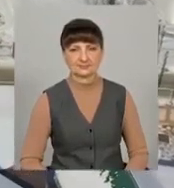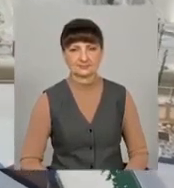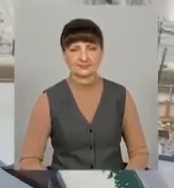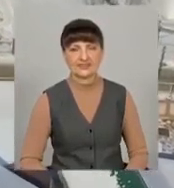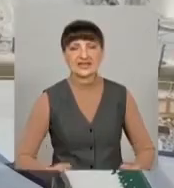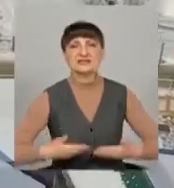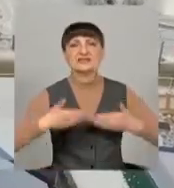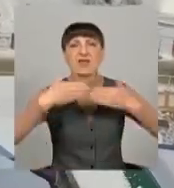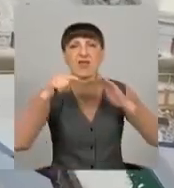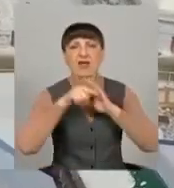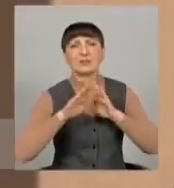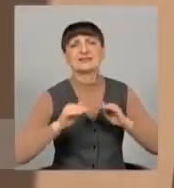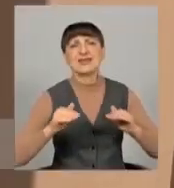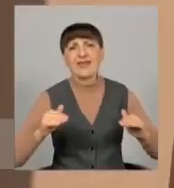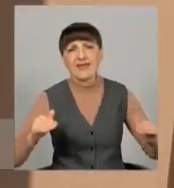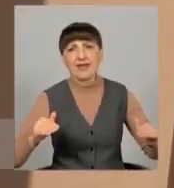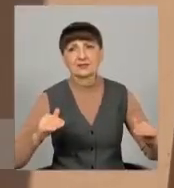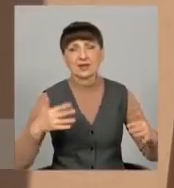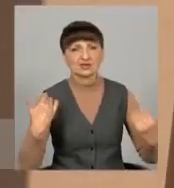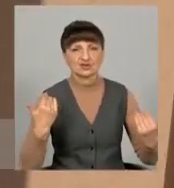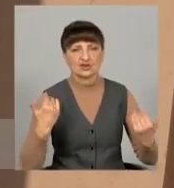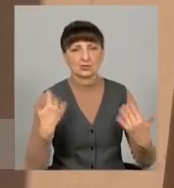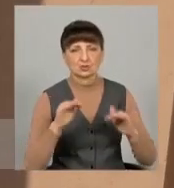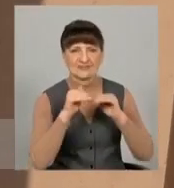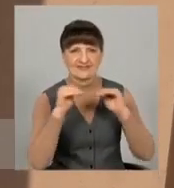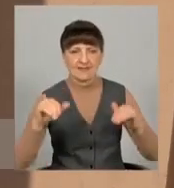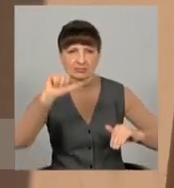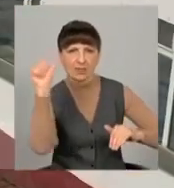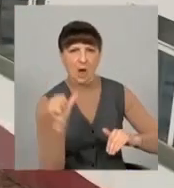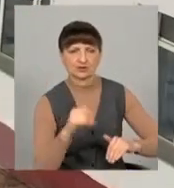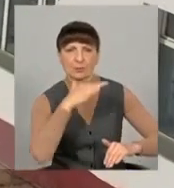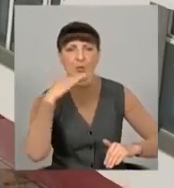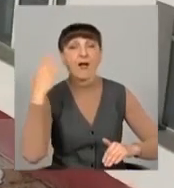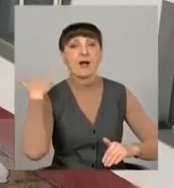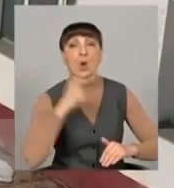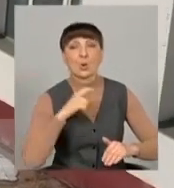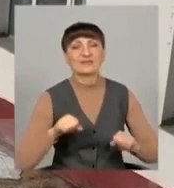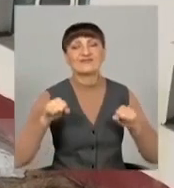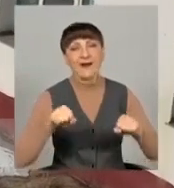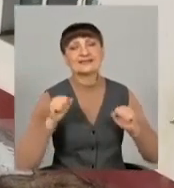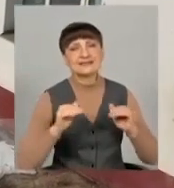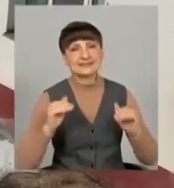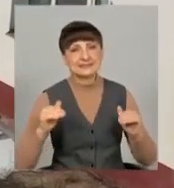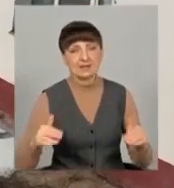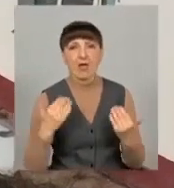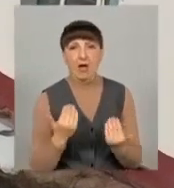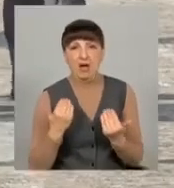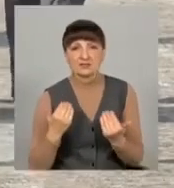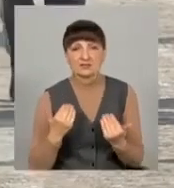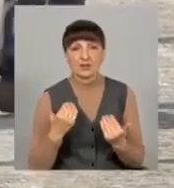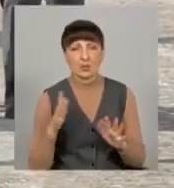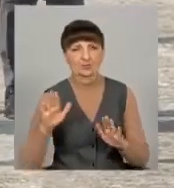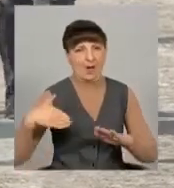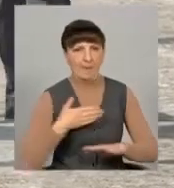стена некогда заполнены учениками школы в огромных трещинах раньше местные жители водились сюда своих детей а теперь обходят